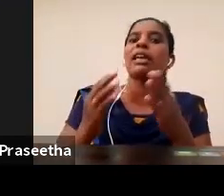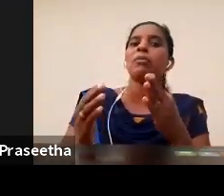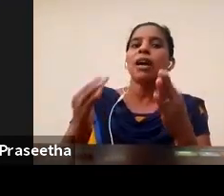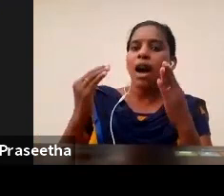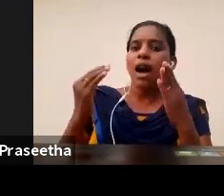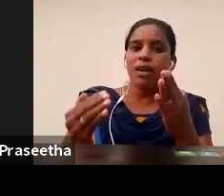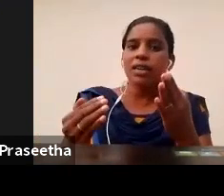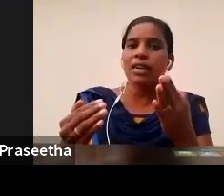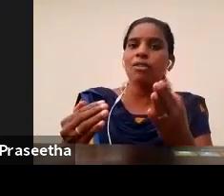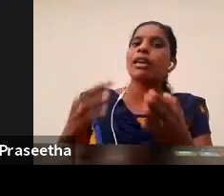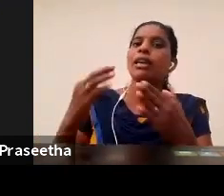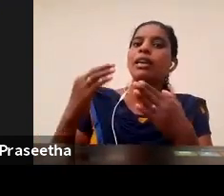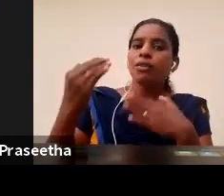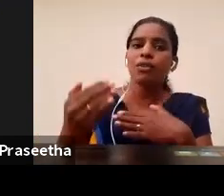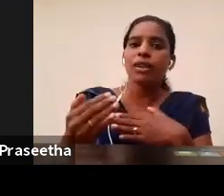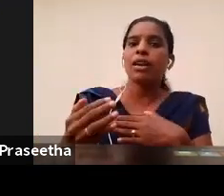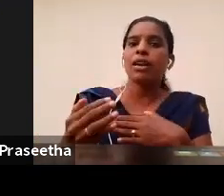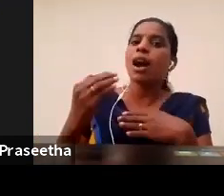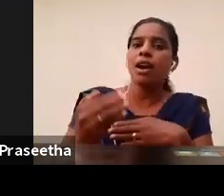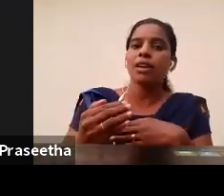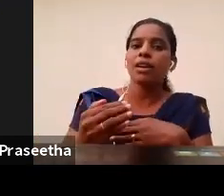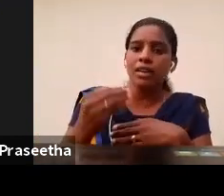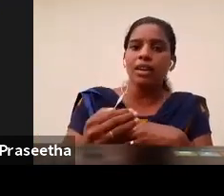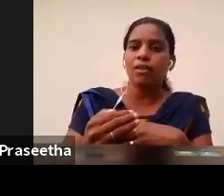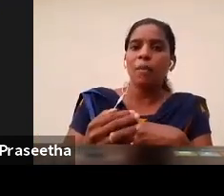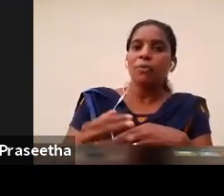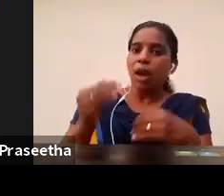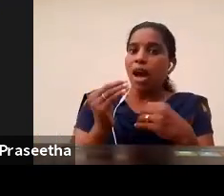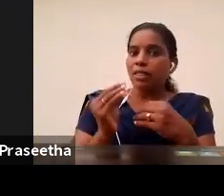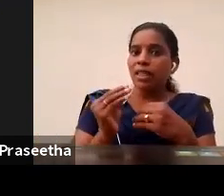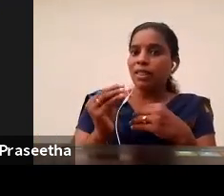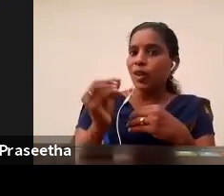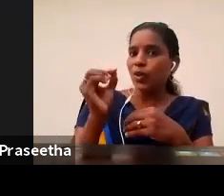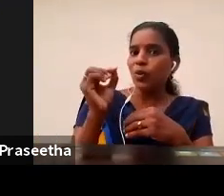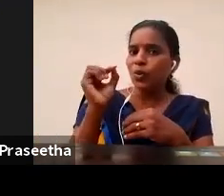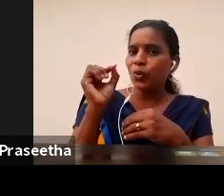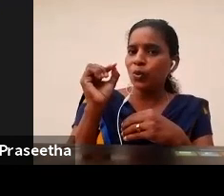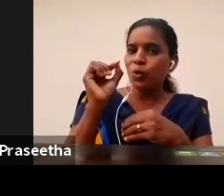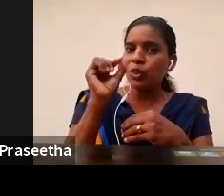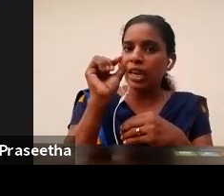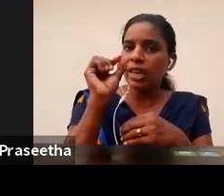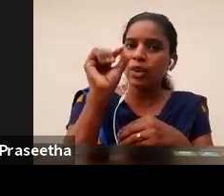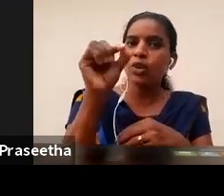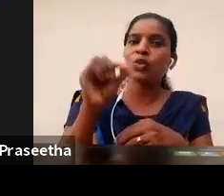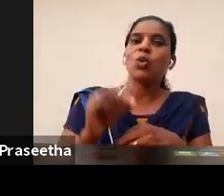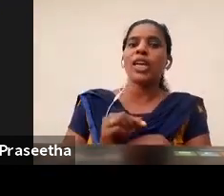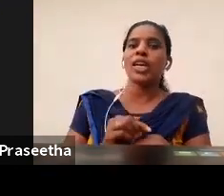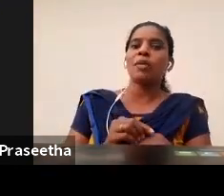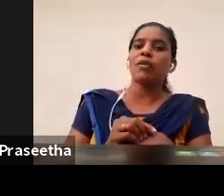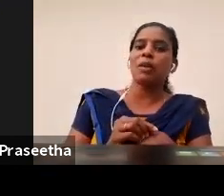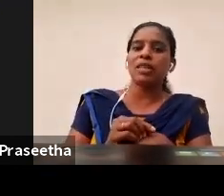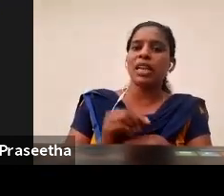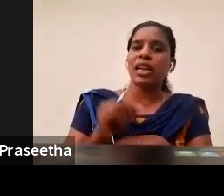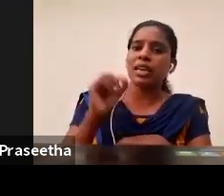ഫീൽ ആയിരിക്കും ആ മക്കൾക്ക് ഉണ്ടാവുക അല്ലെങ്കിൽ ഡെഫ് ആയിട്ടുള്ള ആളുകൾക്ക് ഉണ്ടാവുക അപ്പൊ അത്തരത്തിലൊരു ഒരു ഒരു നേരിയൊരു